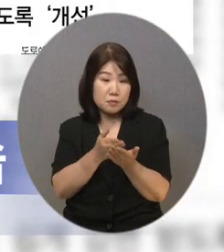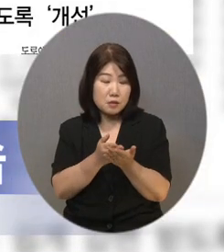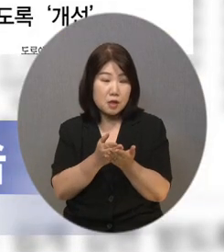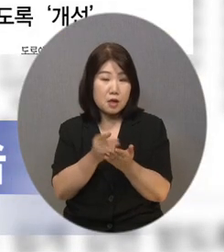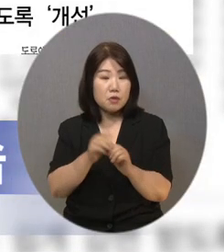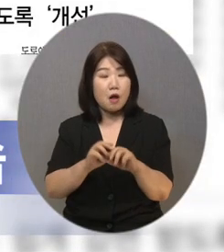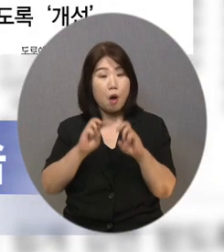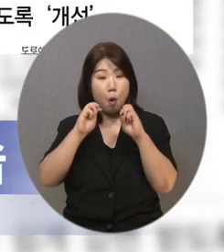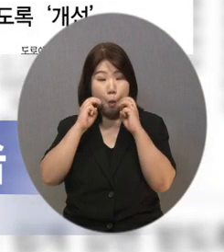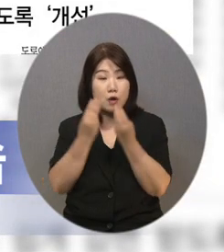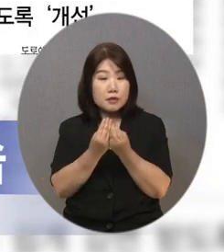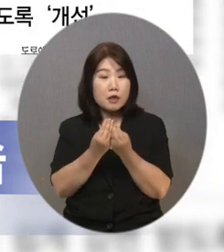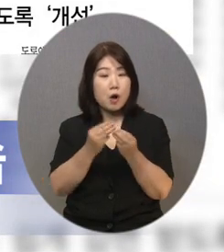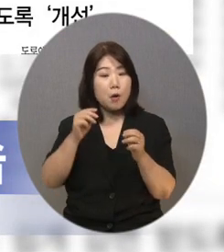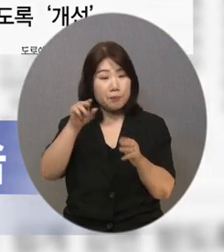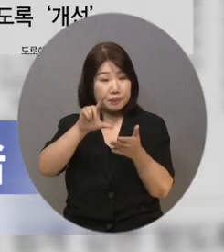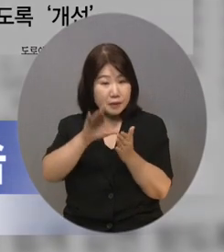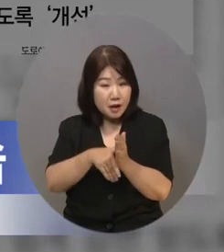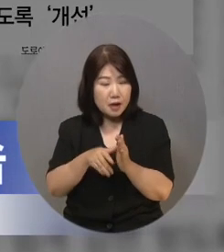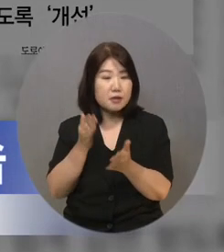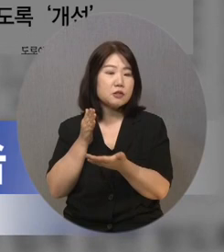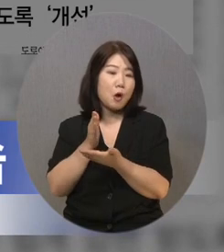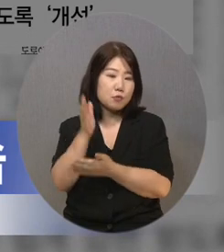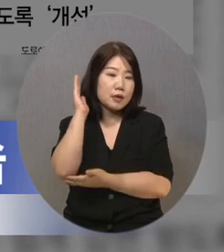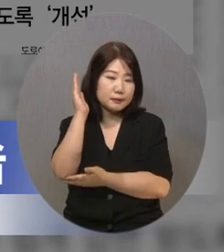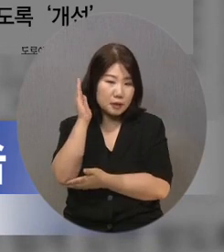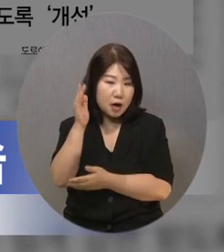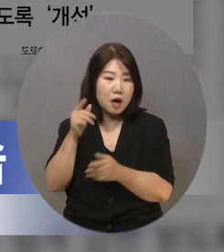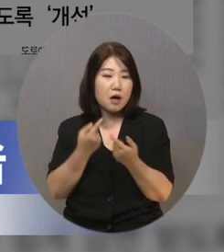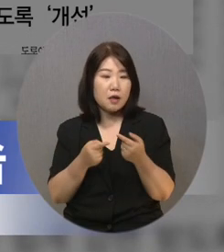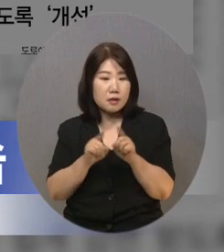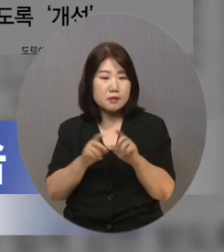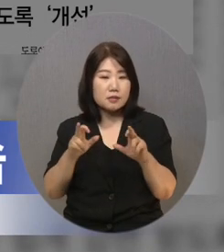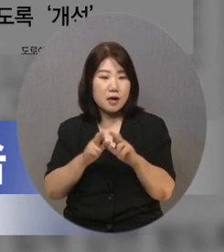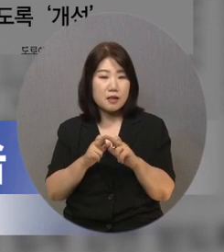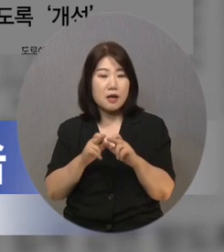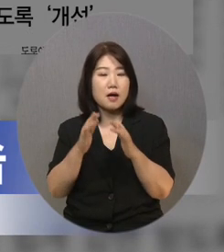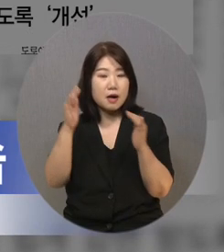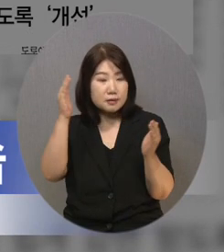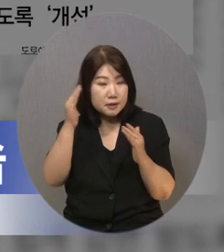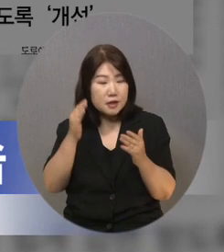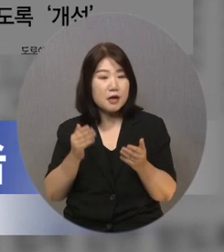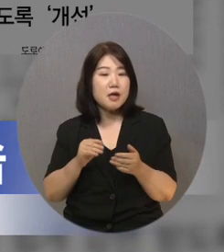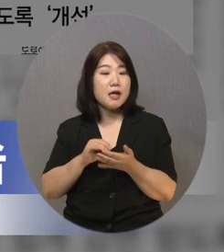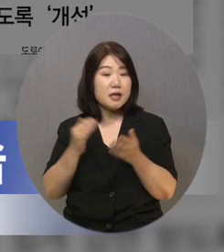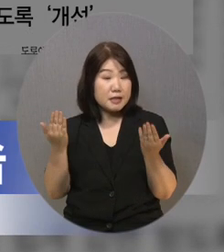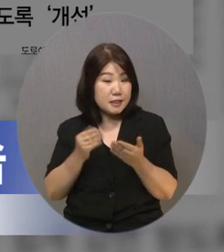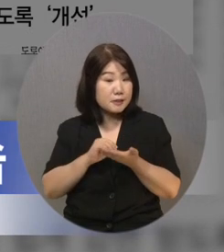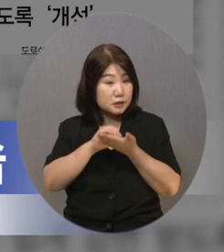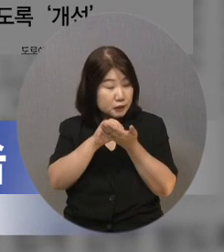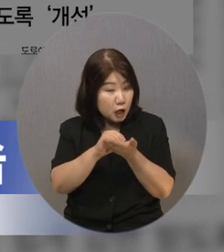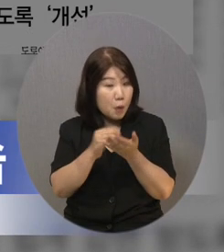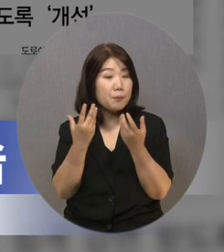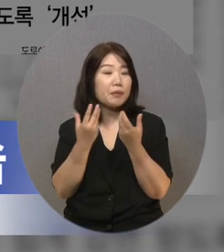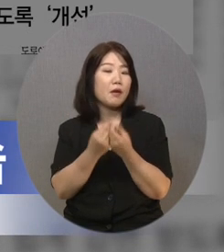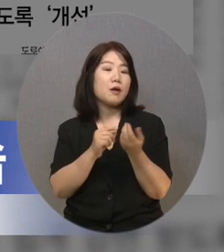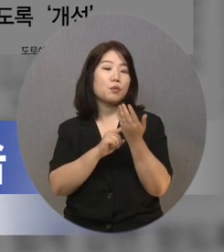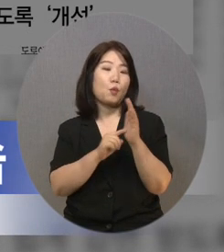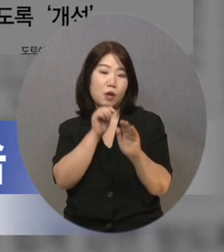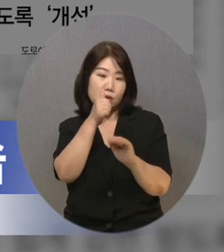기사에서는 워크숍 당일 전문가 특강과 함께이 장애 당사자의 취업 사례 등에 관한 내용이 소개되고 있는데요